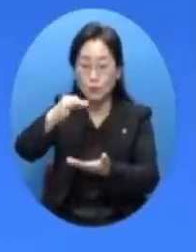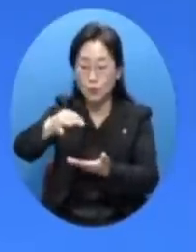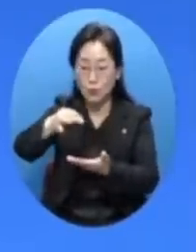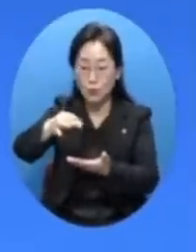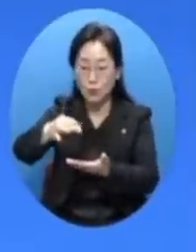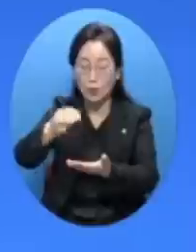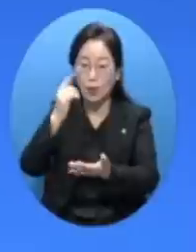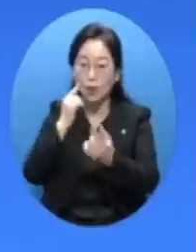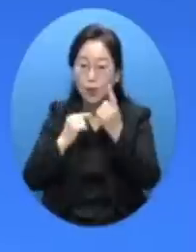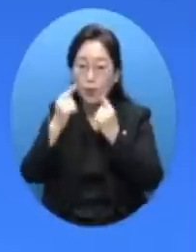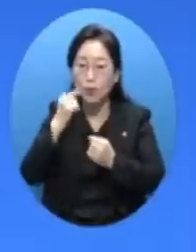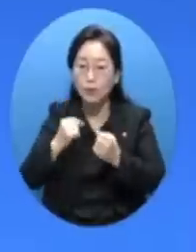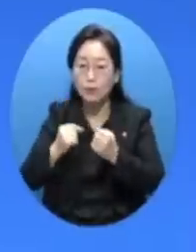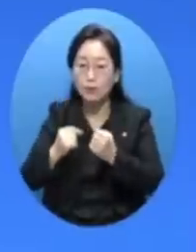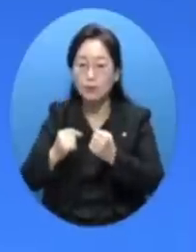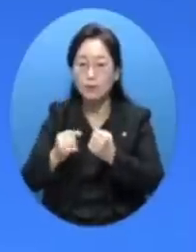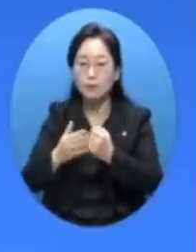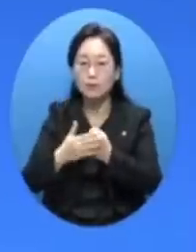뭔지